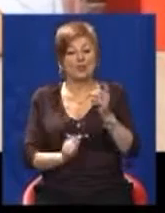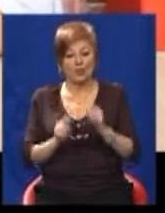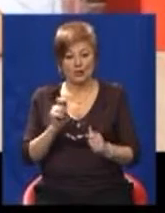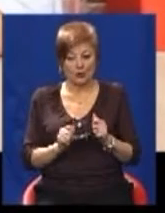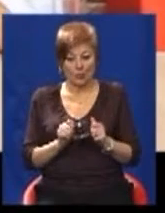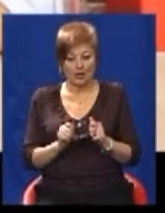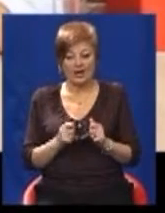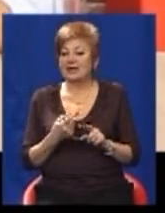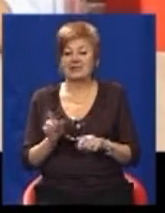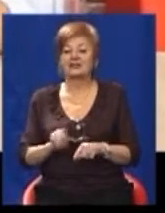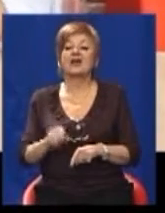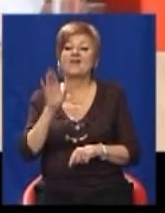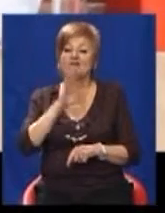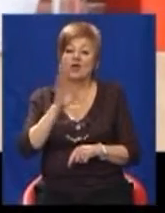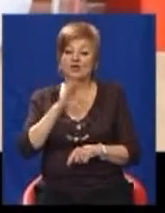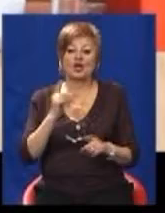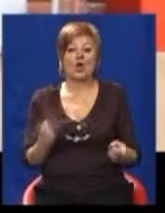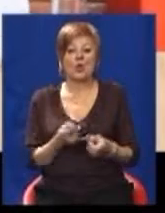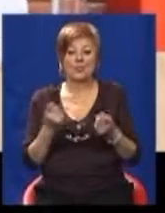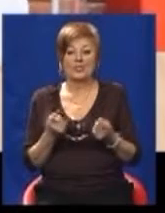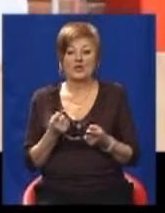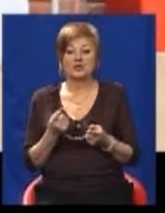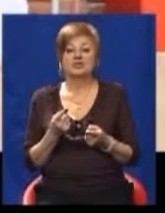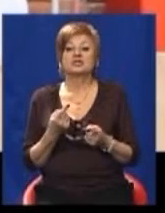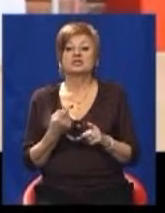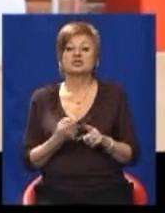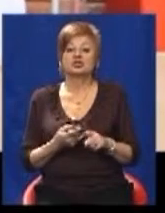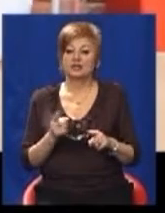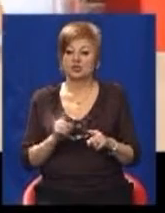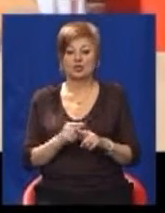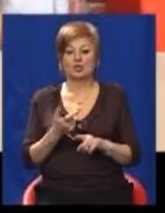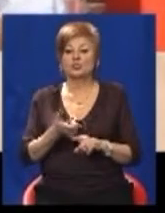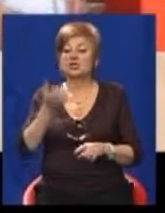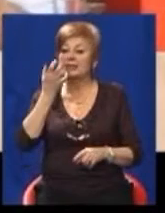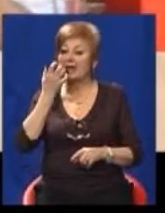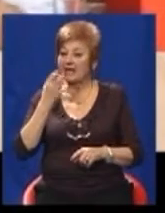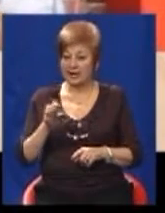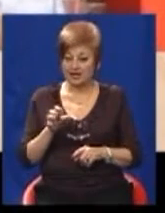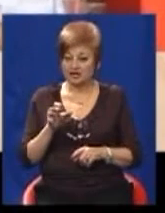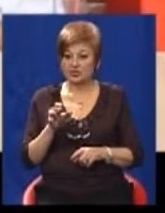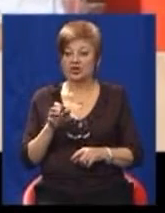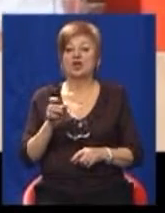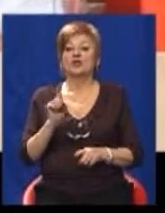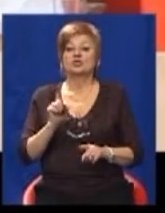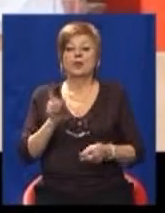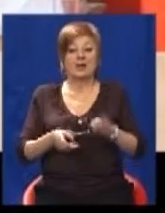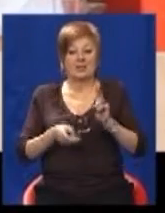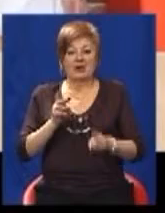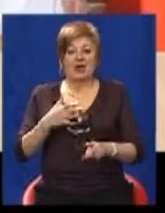Молоко? Ні, це вода. Звичайна вода, але це окріп, він дуже гарячий. І готувати